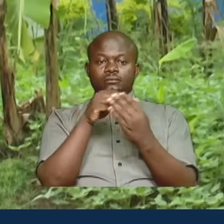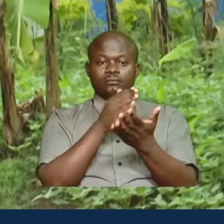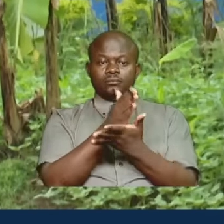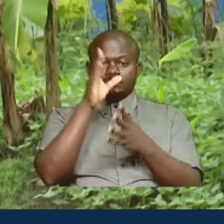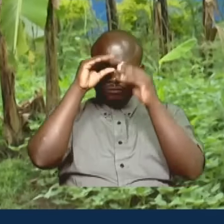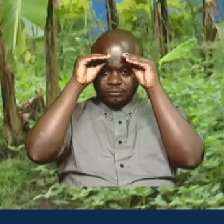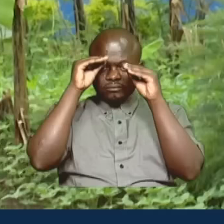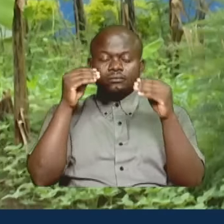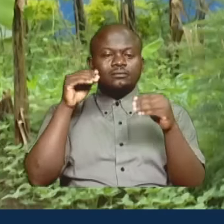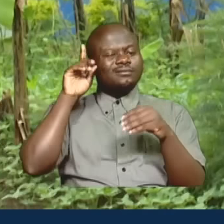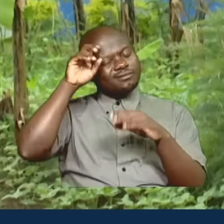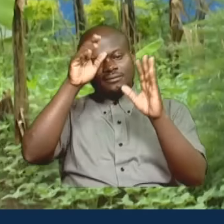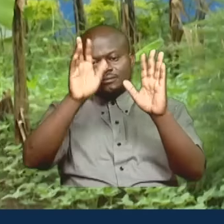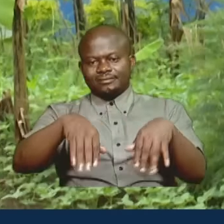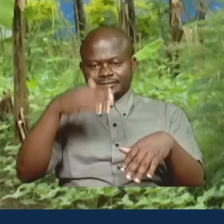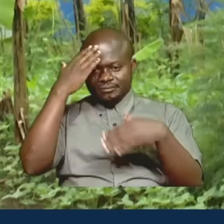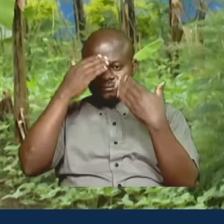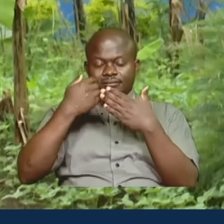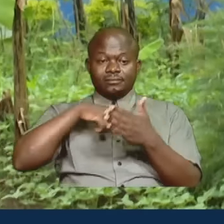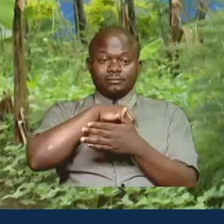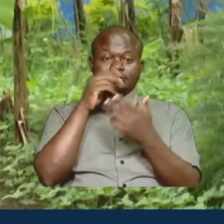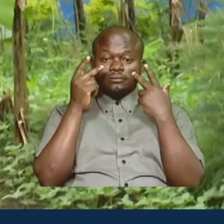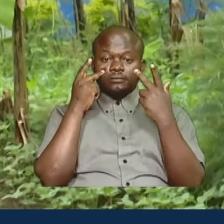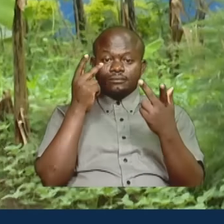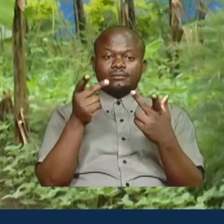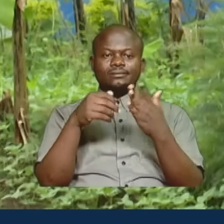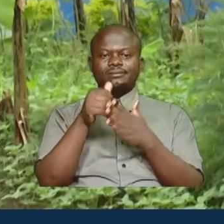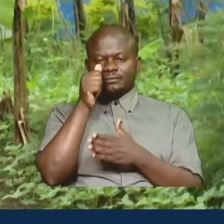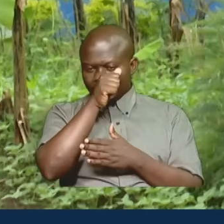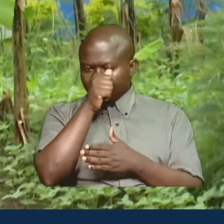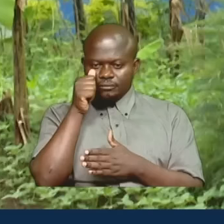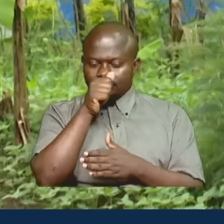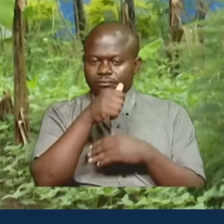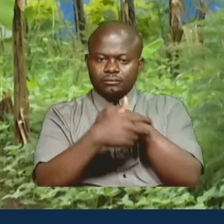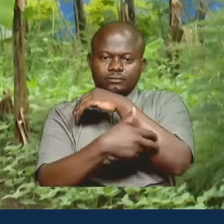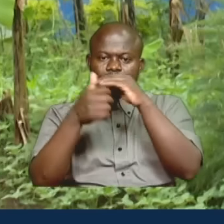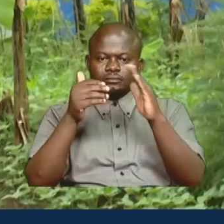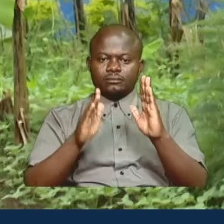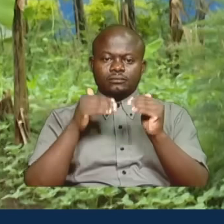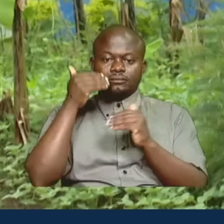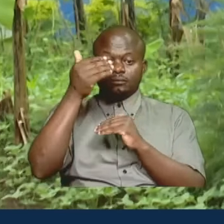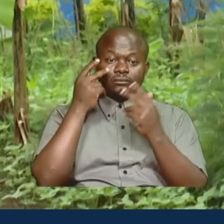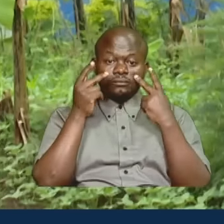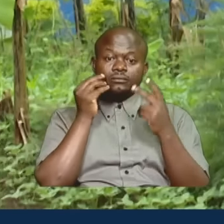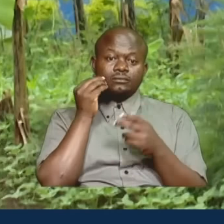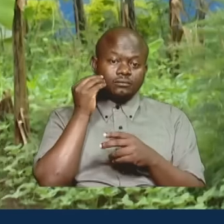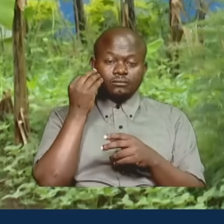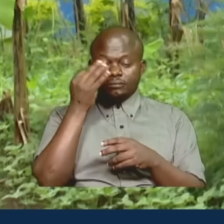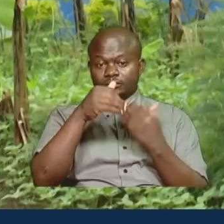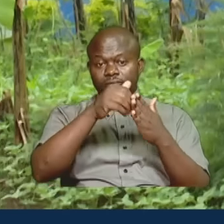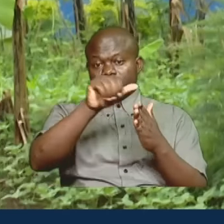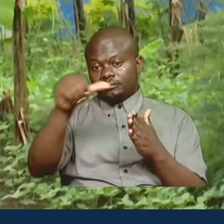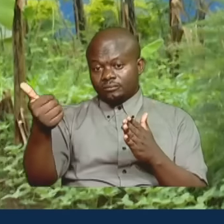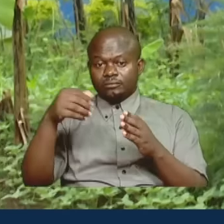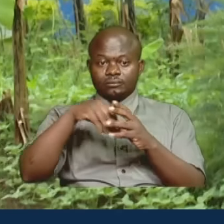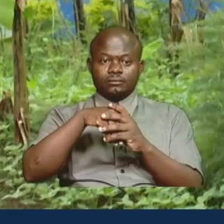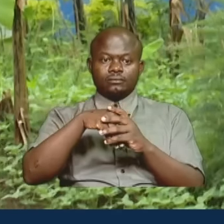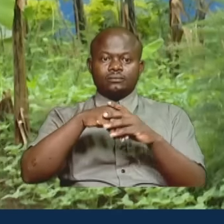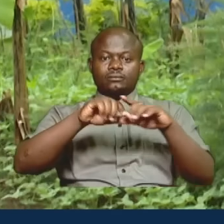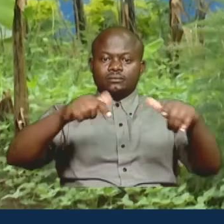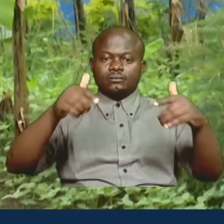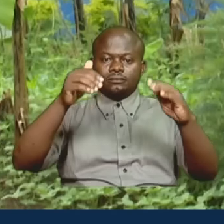akumva arabitaye. Kuko tubona kubavamo n'ibirara by'abajura, ugasanga mu ngo niba abandi bagiye nko mu mirima